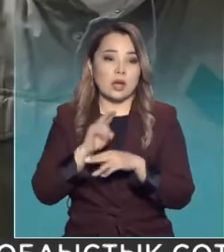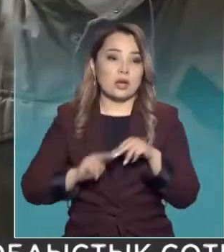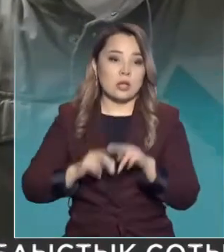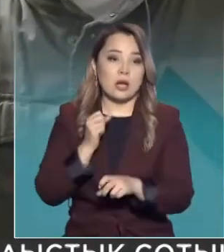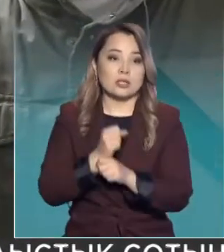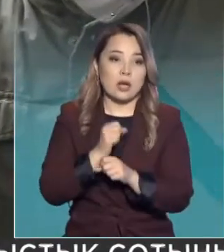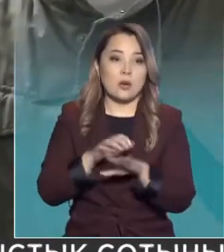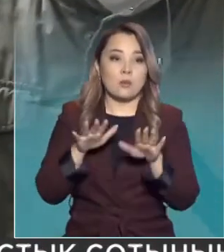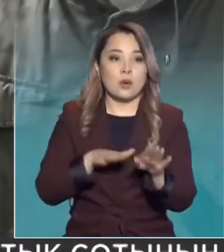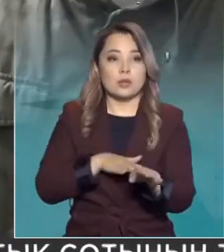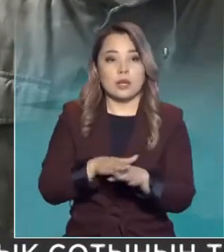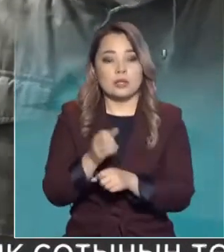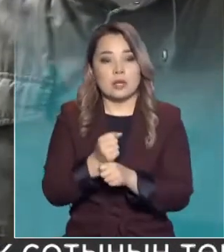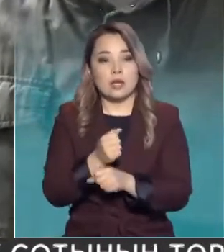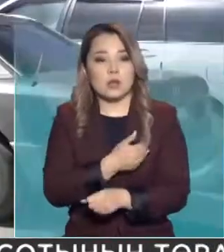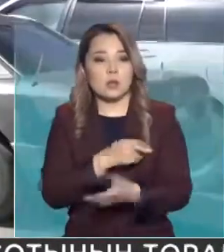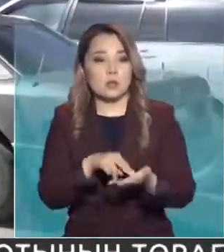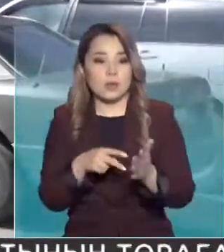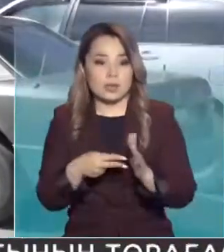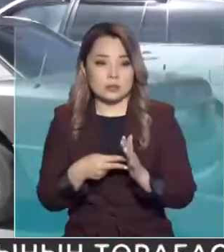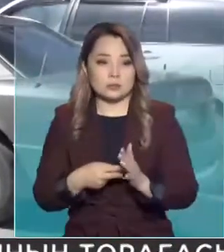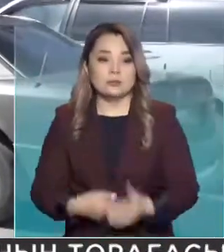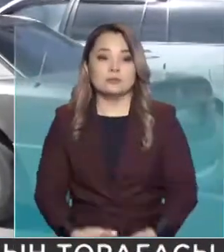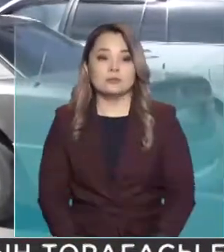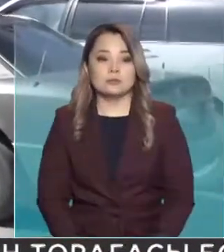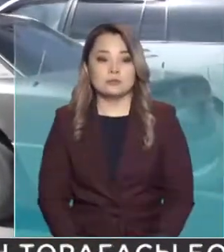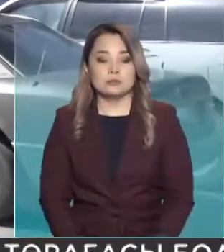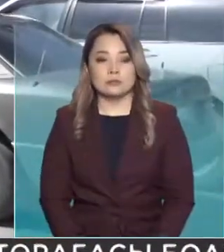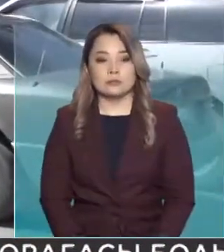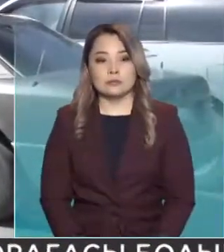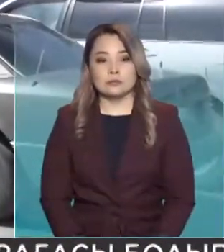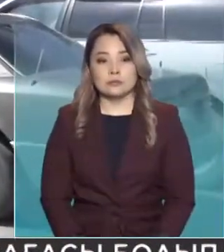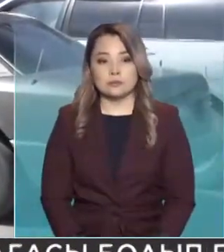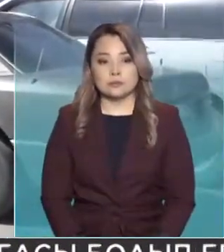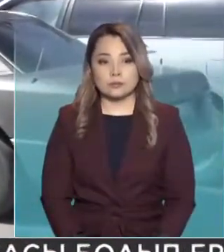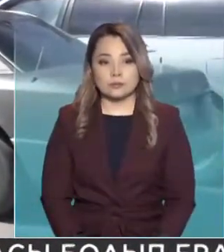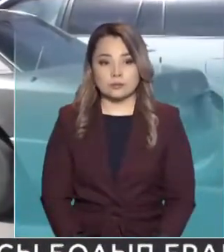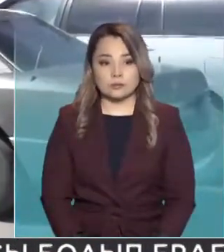ғана меже орындалмақ. Қуаныш Қанатұлы, Самат Оразалинов, Қазақстан ұлттық арнасы, Алматы облысы.